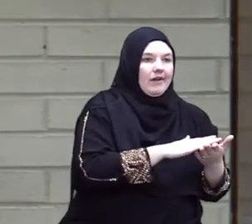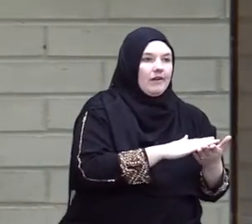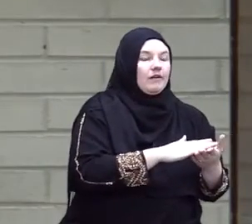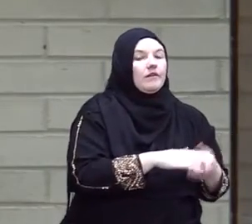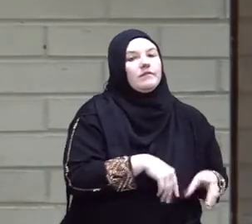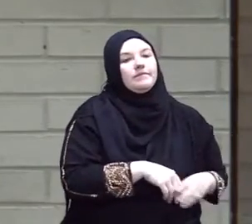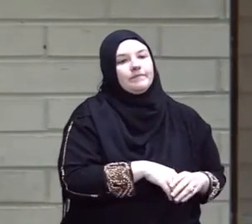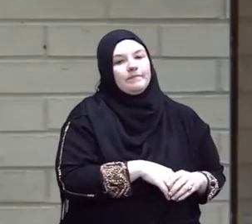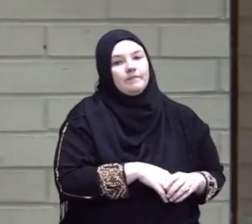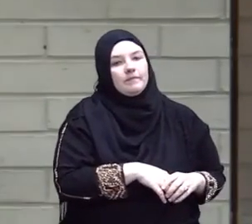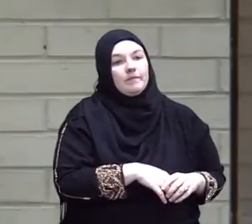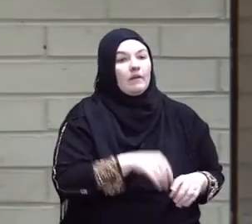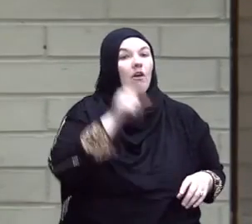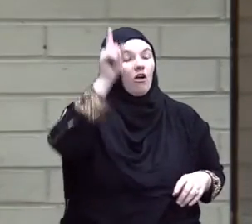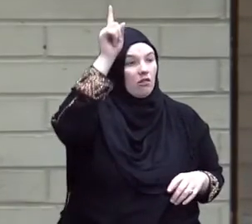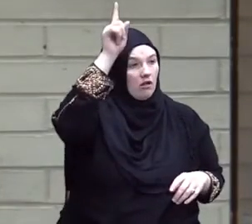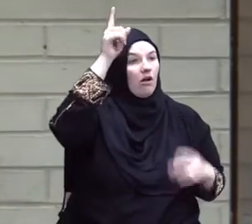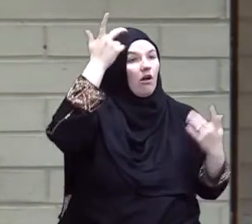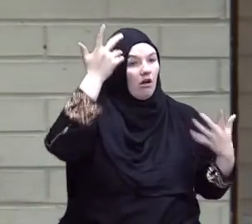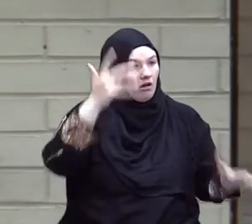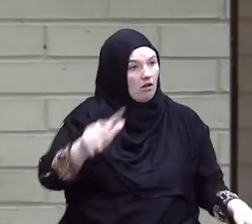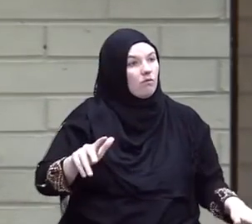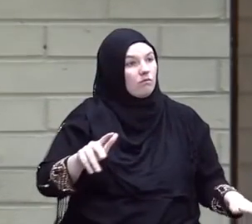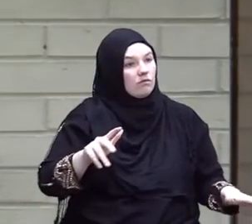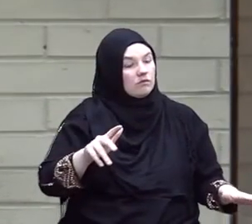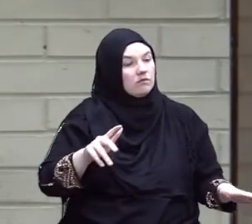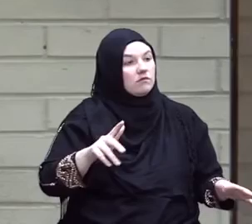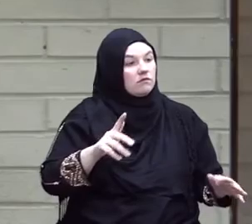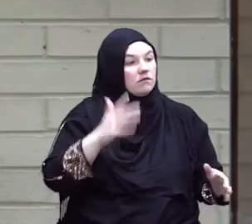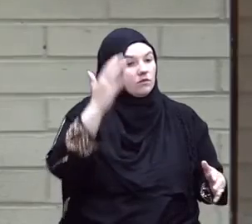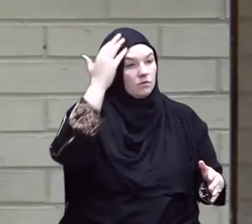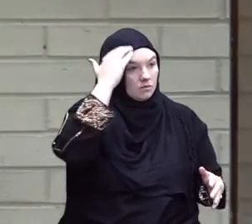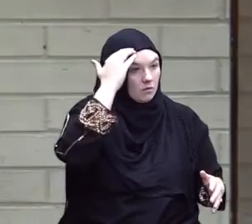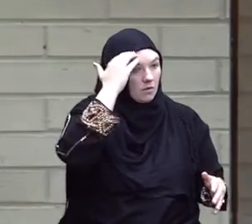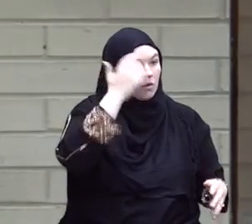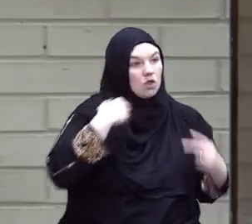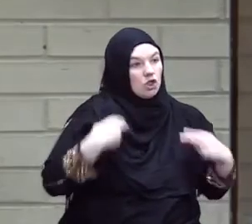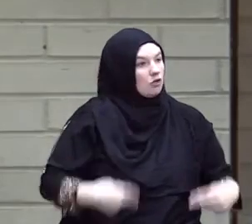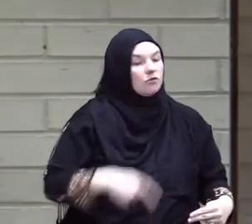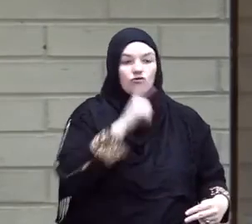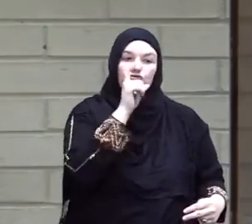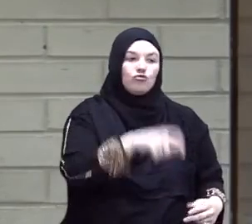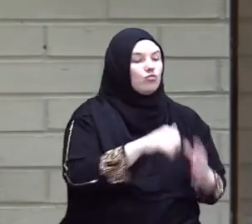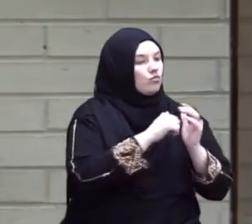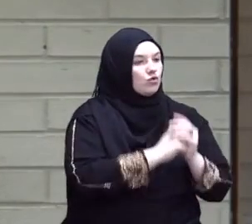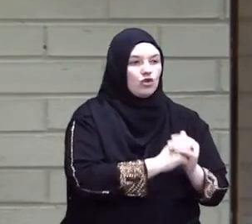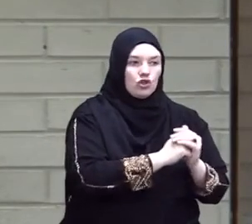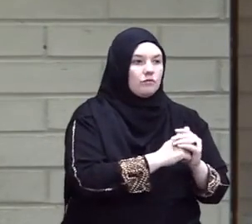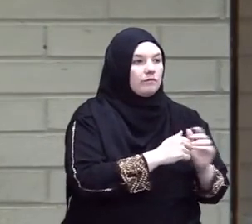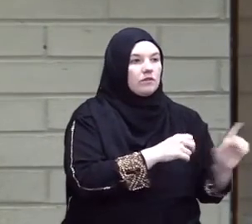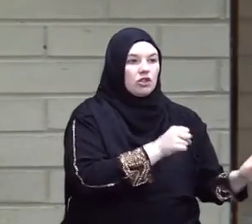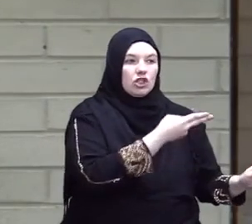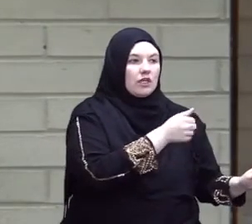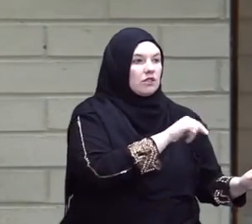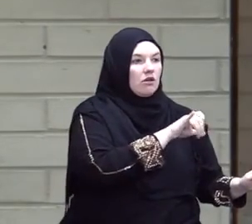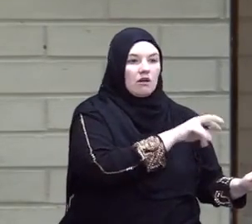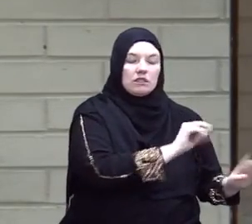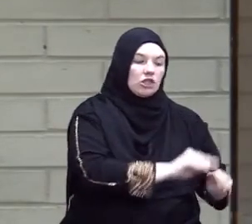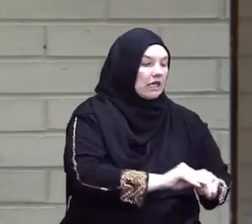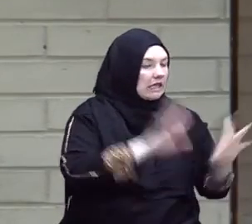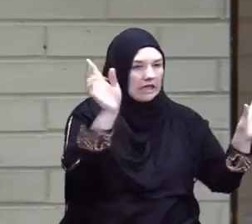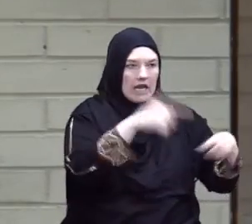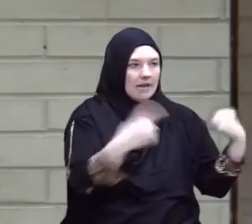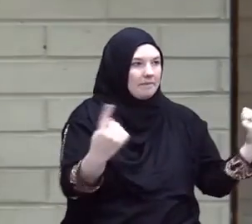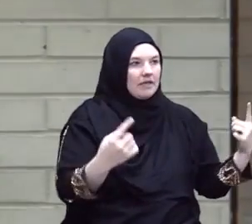عَدُوٌ مُبِينٌ. I have taken your covenant, O children of Adam, that you never worship the shaitan, for he is your clear